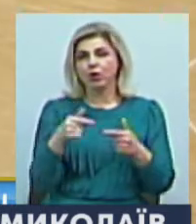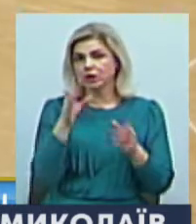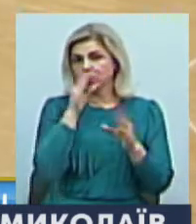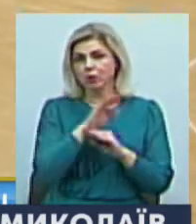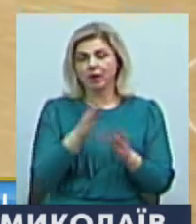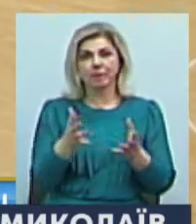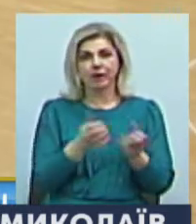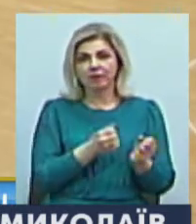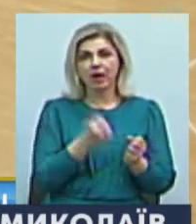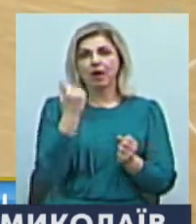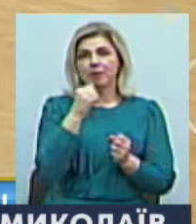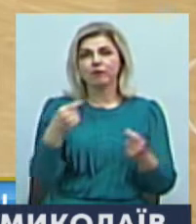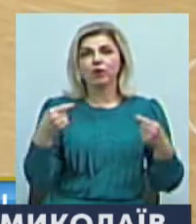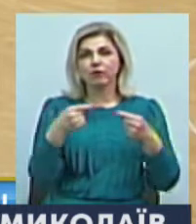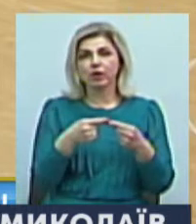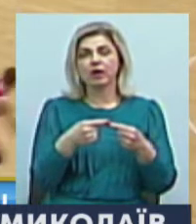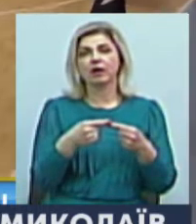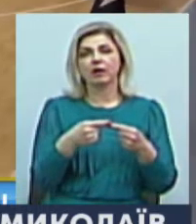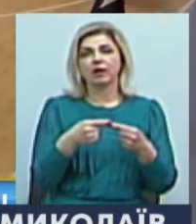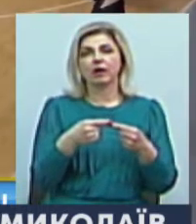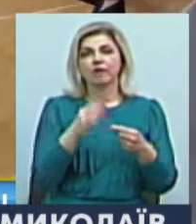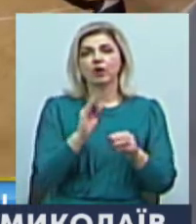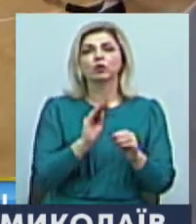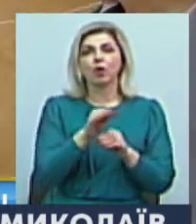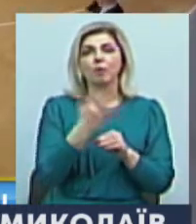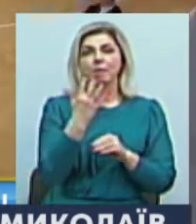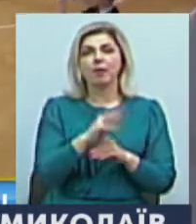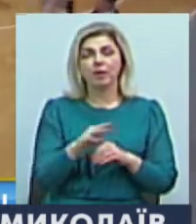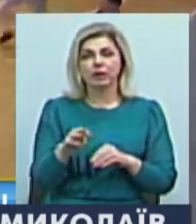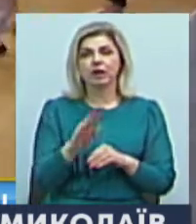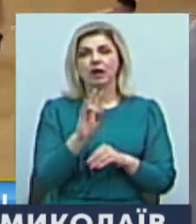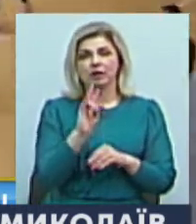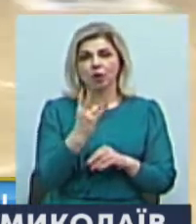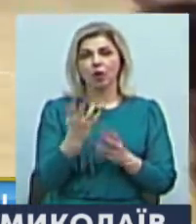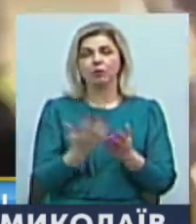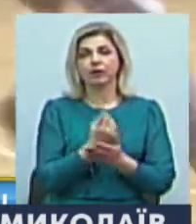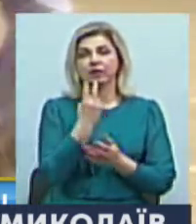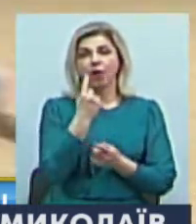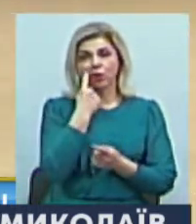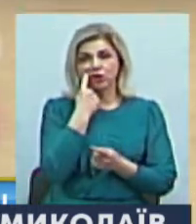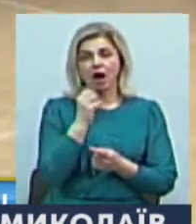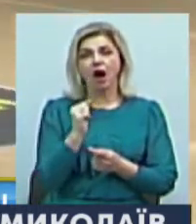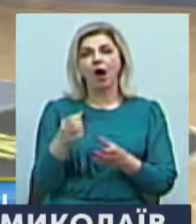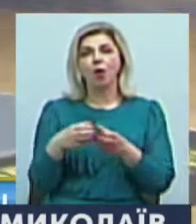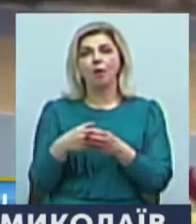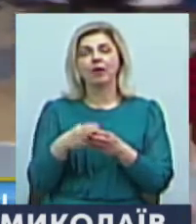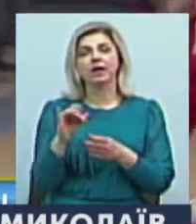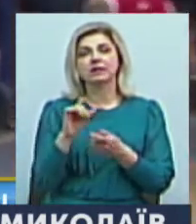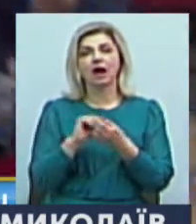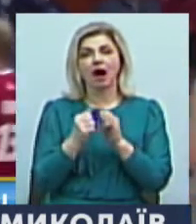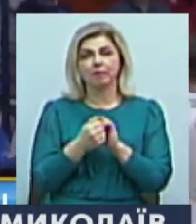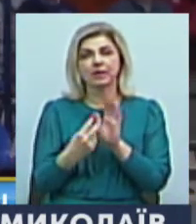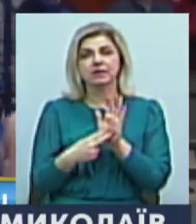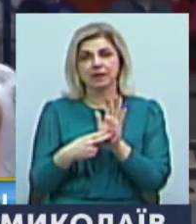стримати. Переможець визначився у овертаймі. У додатковій 5 хвилинці Ніко Баскет набрав тільки 2 очки, в той час як команда з Кам'янського заробила